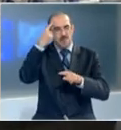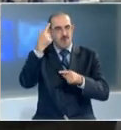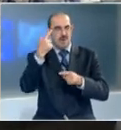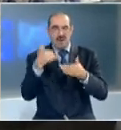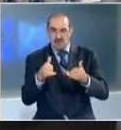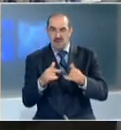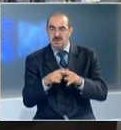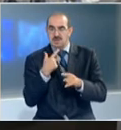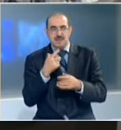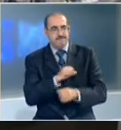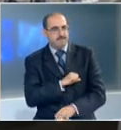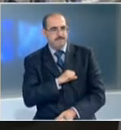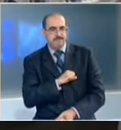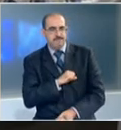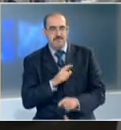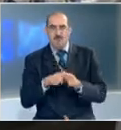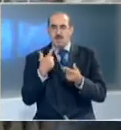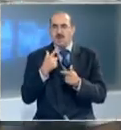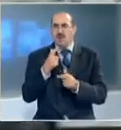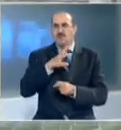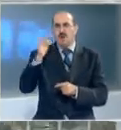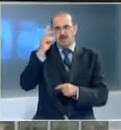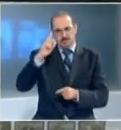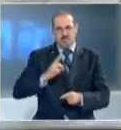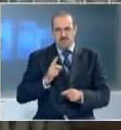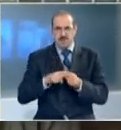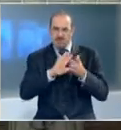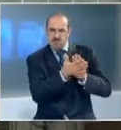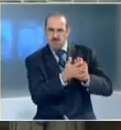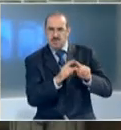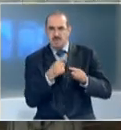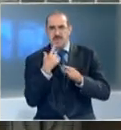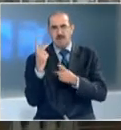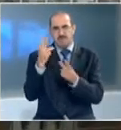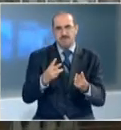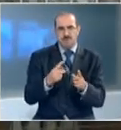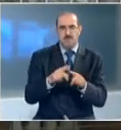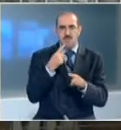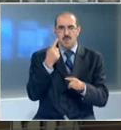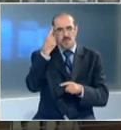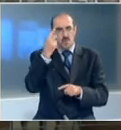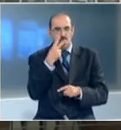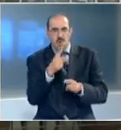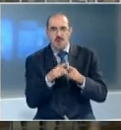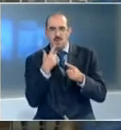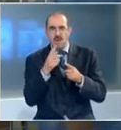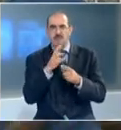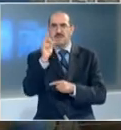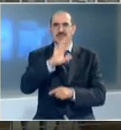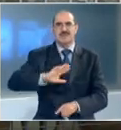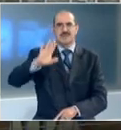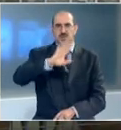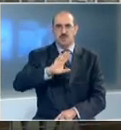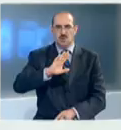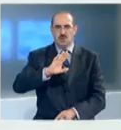يعرف بلي الاستعمار الفرنسي كان باش يعمل في الجزائر. أحد ضحايا الألغام الفرنسية أو مخلفات الاستعمار الفرنسي بمنطقة رأس